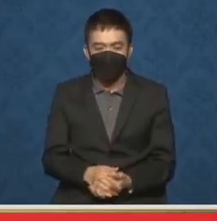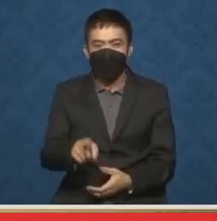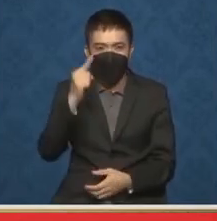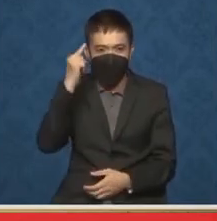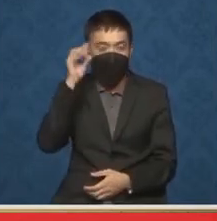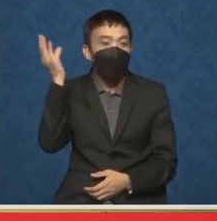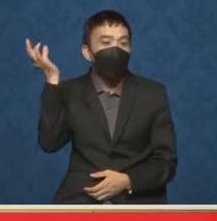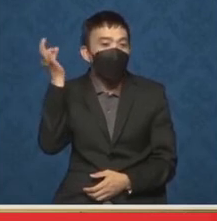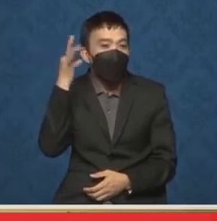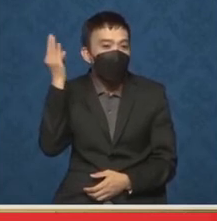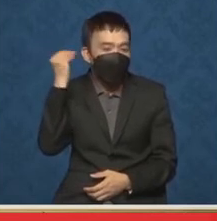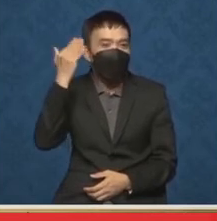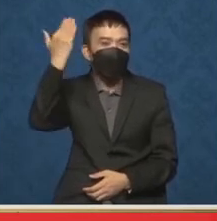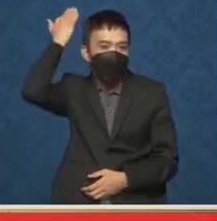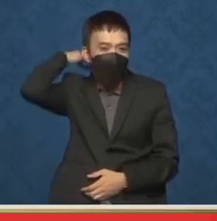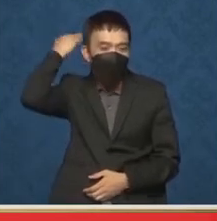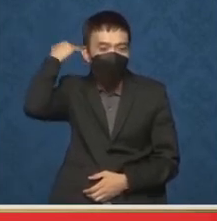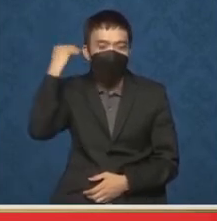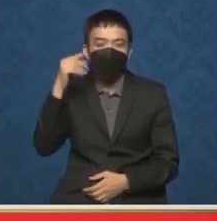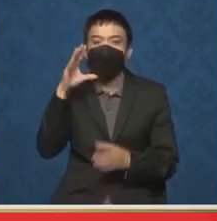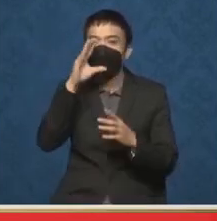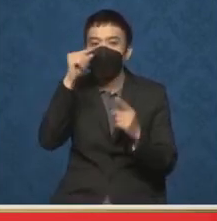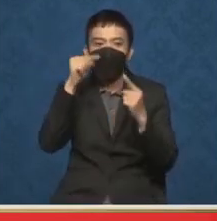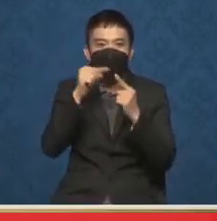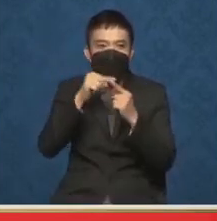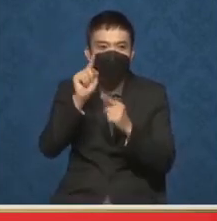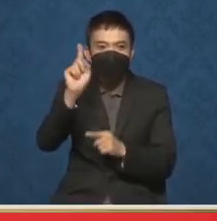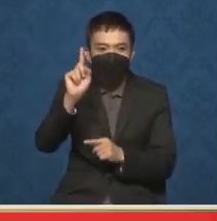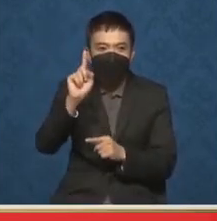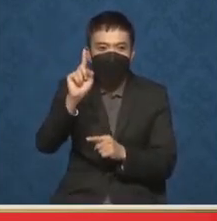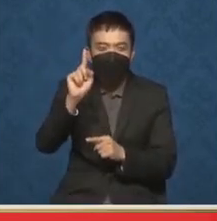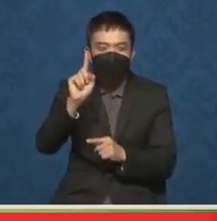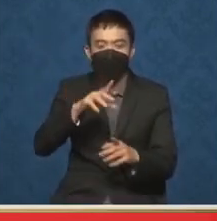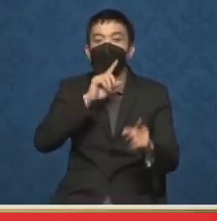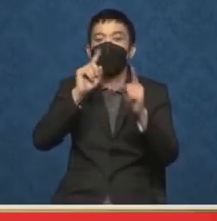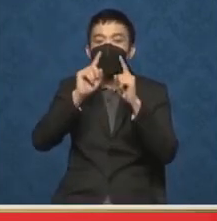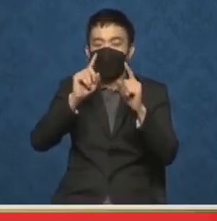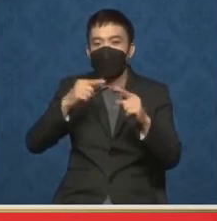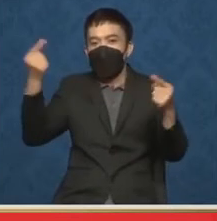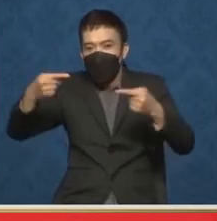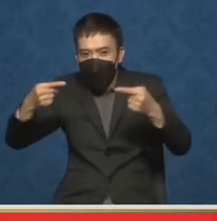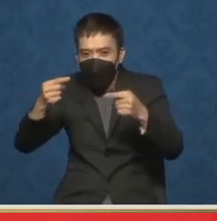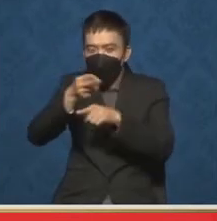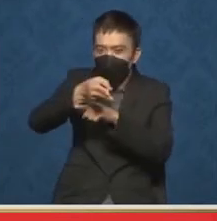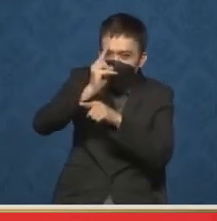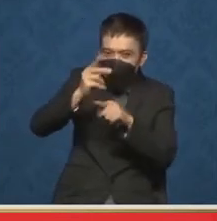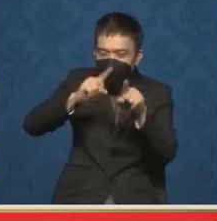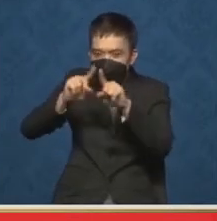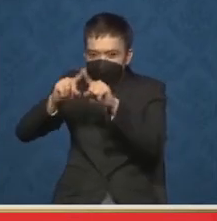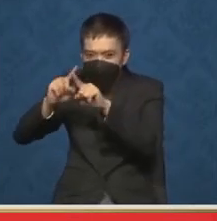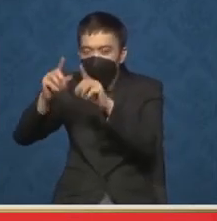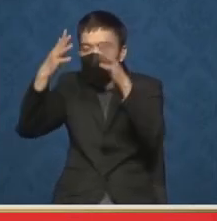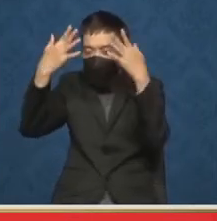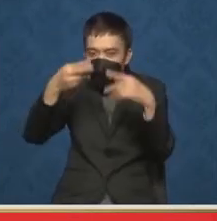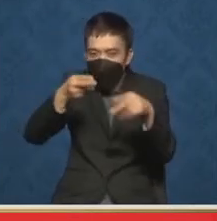ยุคคุก่อนกนะครัจะพูดถึง fight, fight, talk, talkคือต่อสู้กันไปยิงกันมนุษย์หรอว่